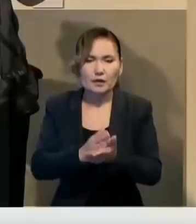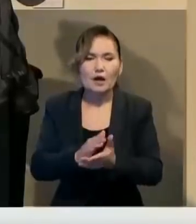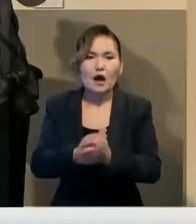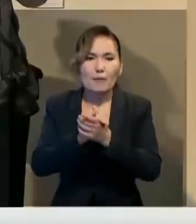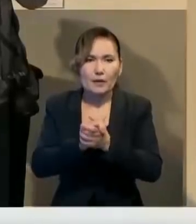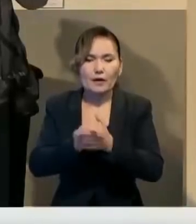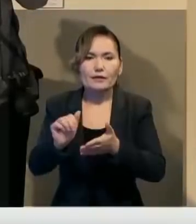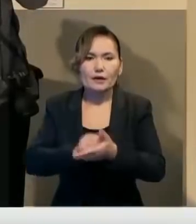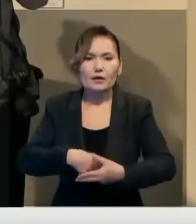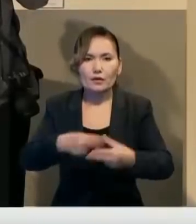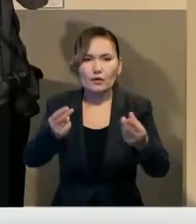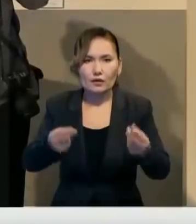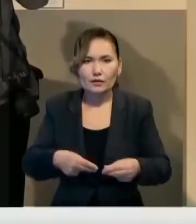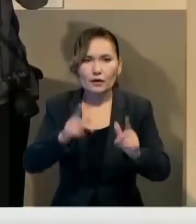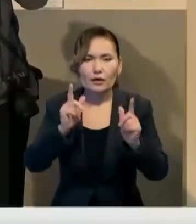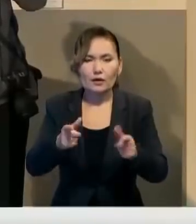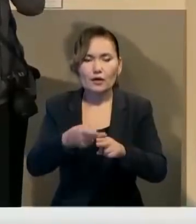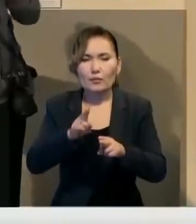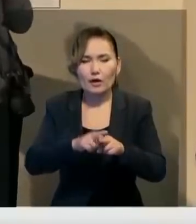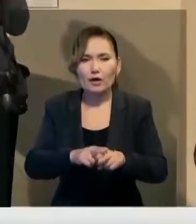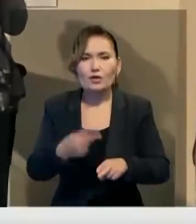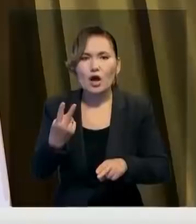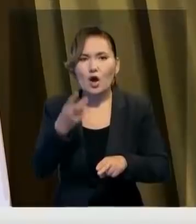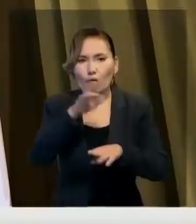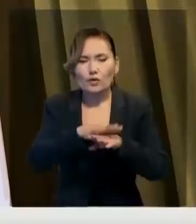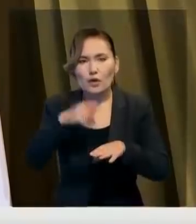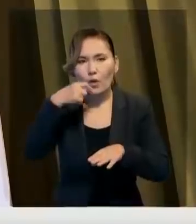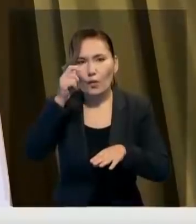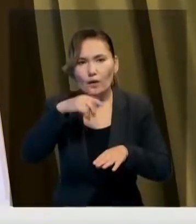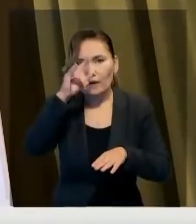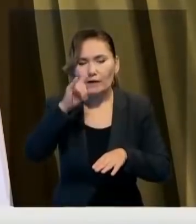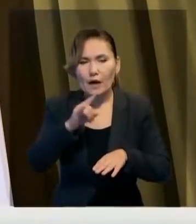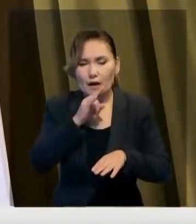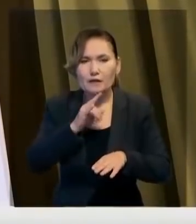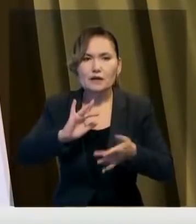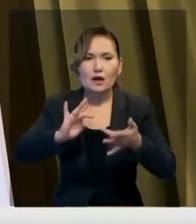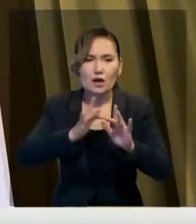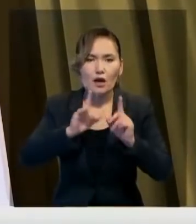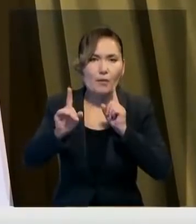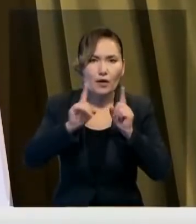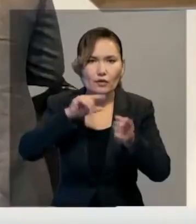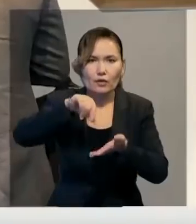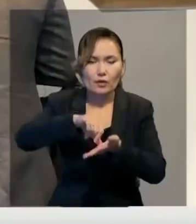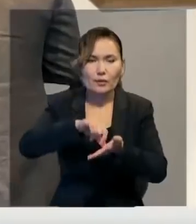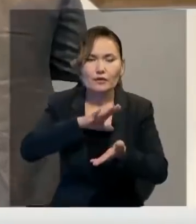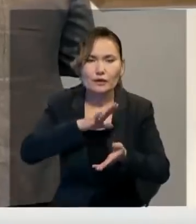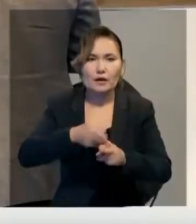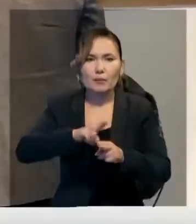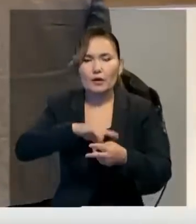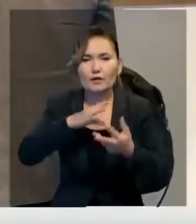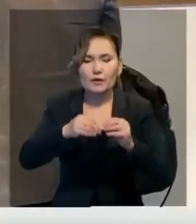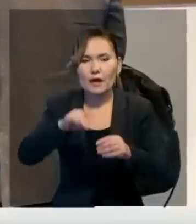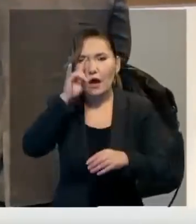Ынтымақтастық туралы меморандумға қол қою аясында қос елдің мұрағат қызметкерлері мен ғалымдары онлайн конференция ұйымдастырды. Онда Тарас